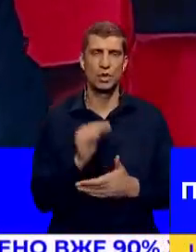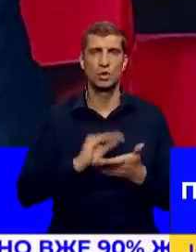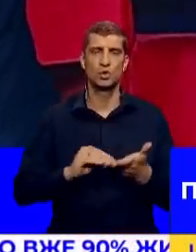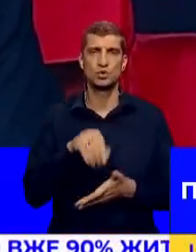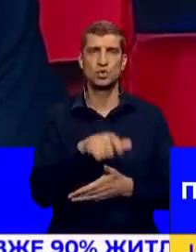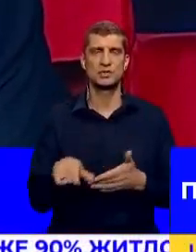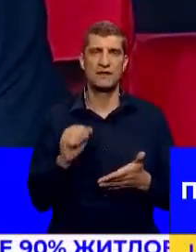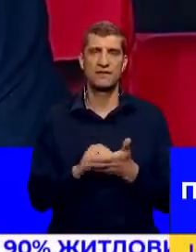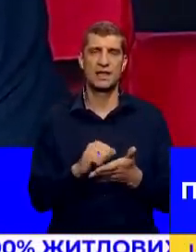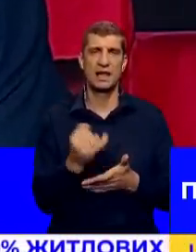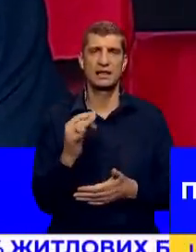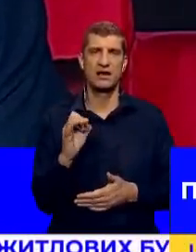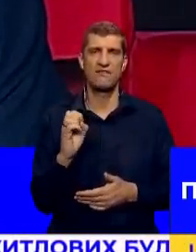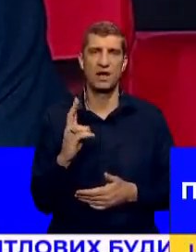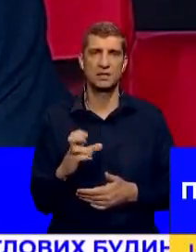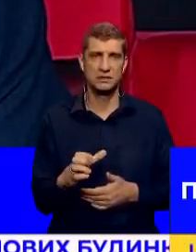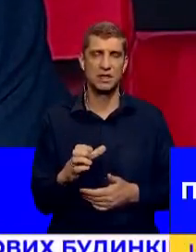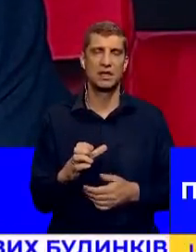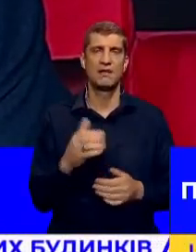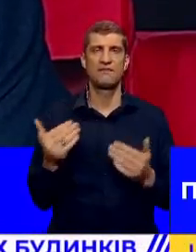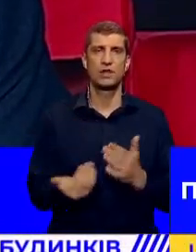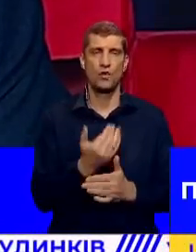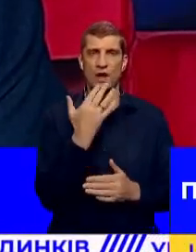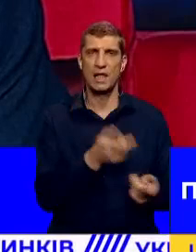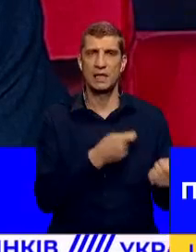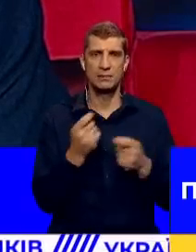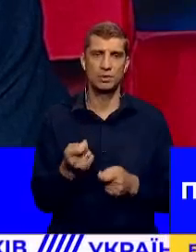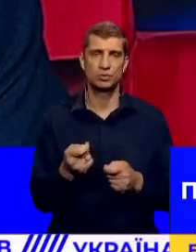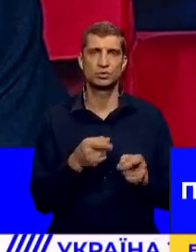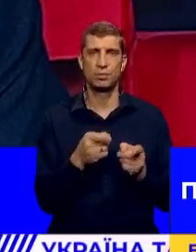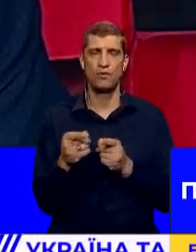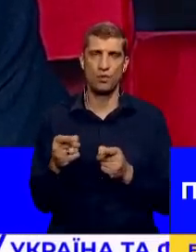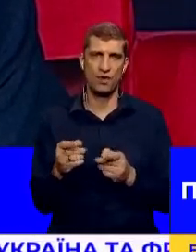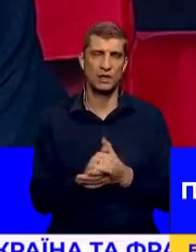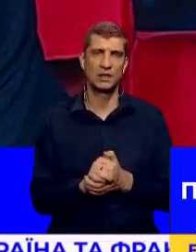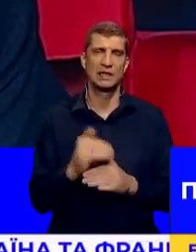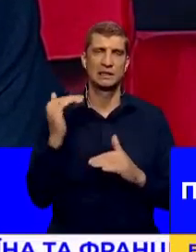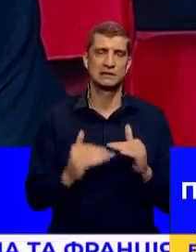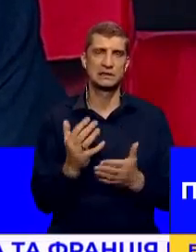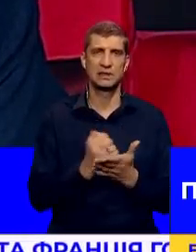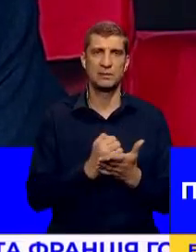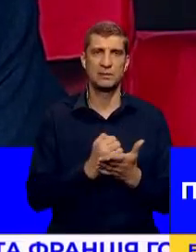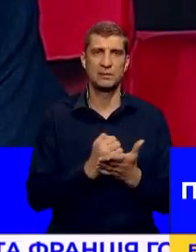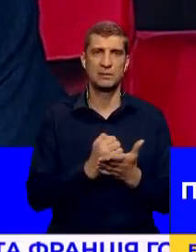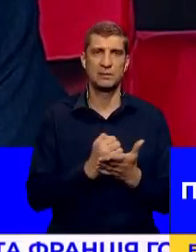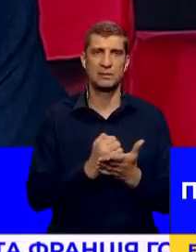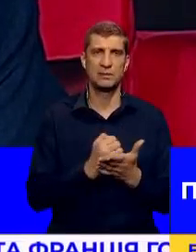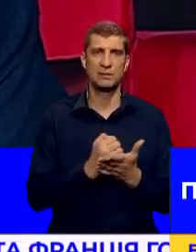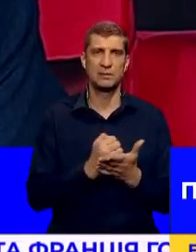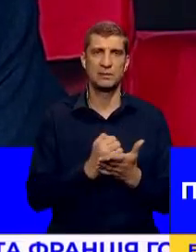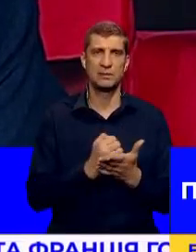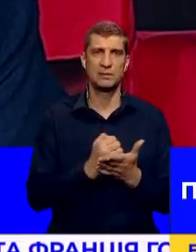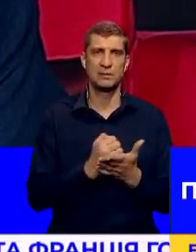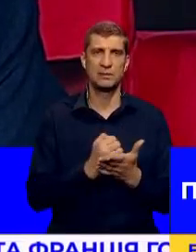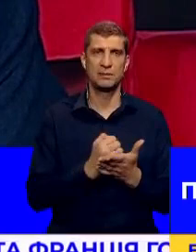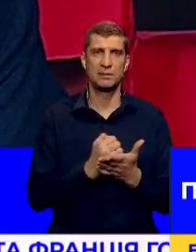журналістів видання «Інтерфакс», відновлення імпорту спровокували низькі запаси вугілля і загрози дефіциту